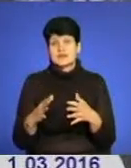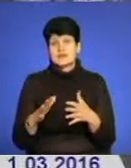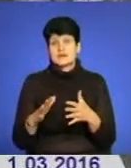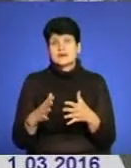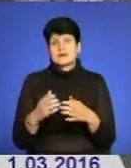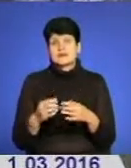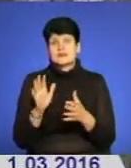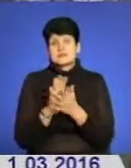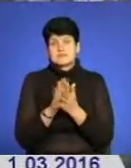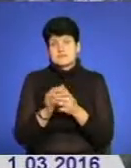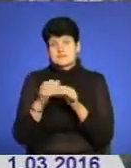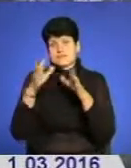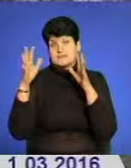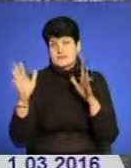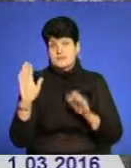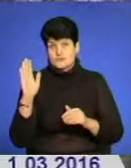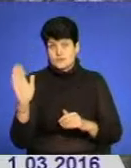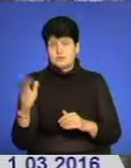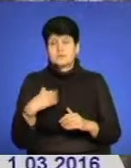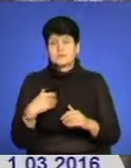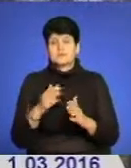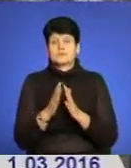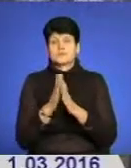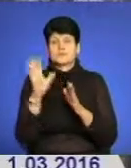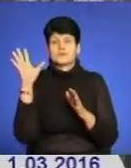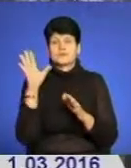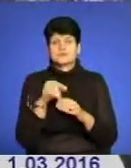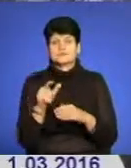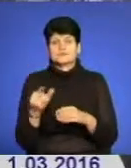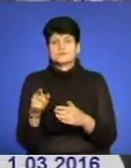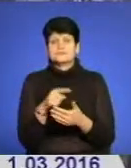сміттєзвалище. Так от, ми залучаємо всю громадськість міста